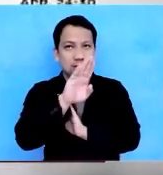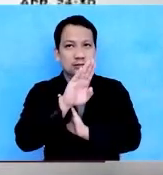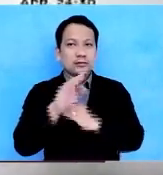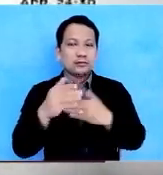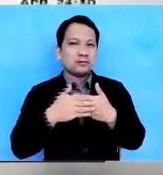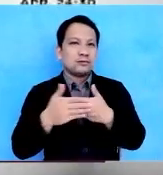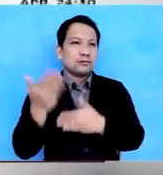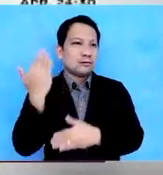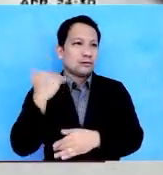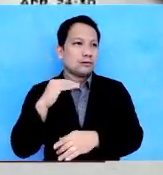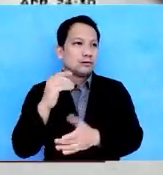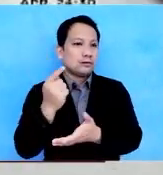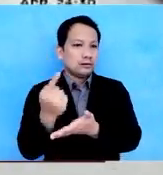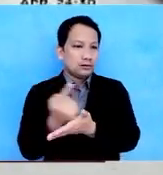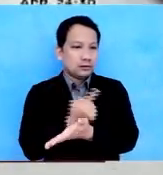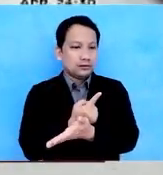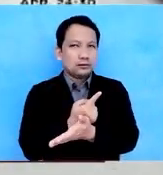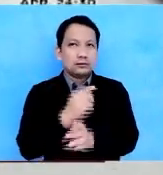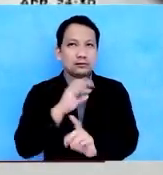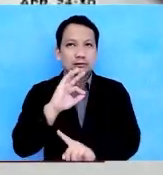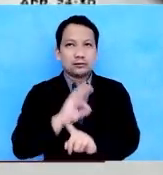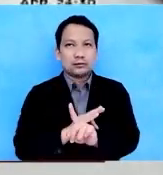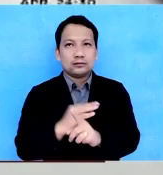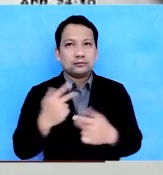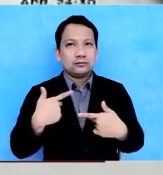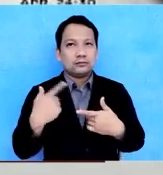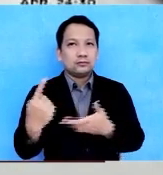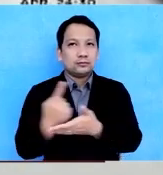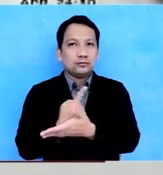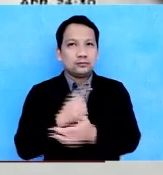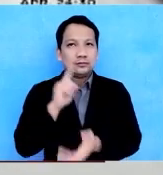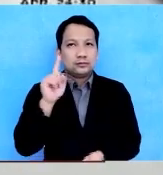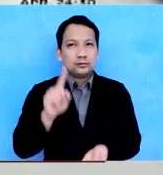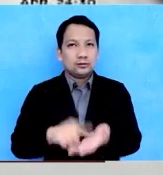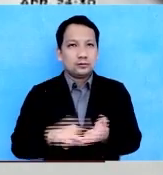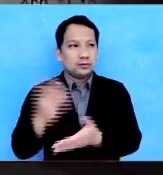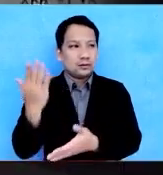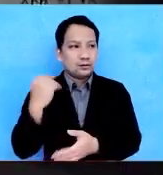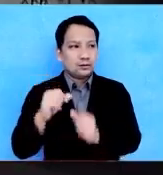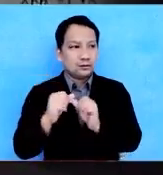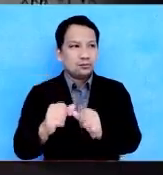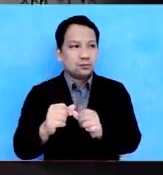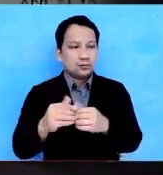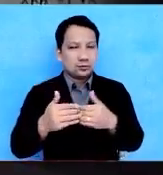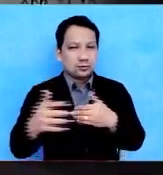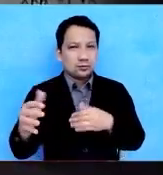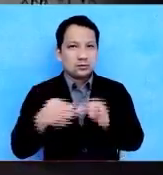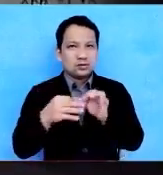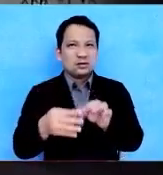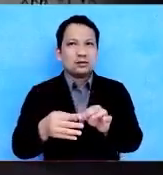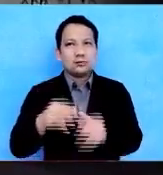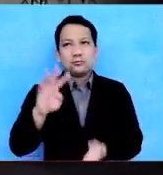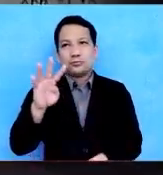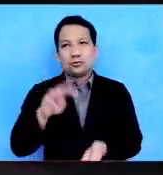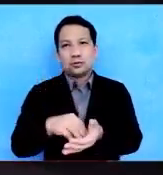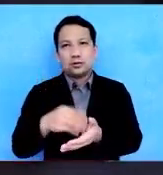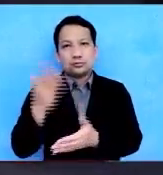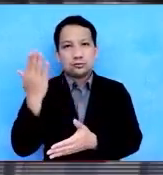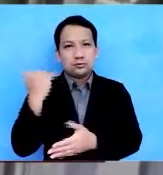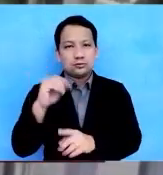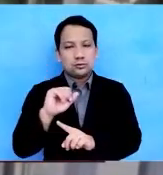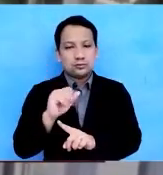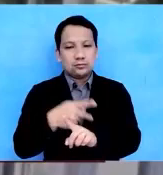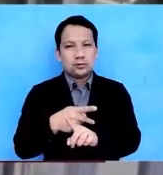noong huling linggo ng Pebrero. Wala pang 1,000 ang COVID cases noon, hanggang sa umabot ito ng higit 4,000 nitong Abril.